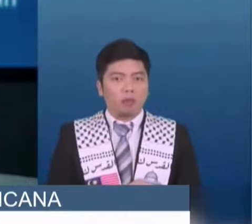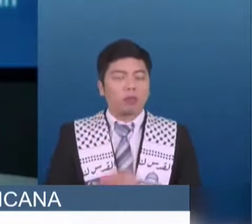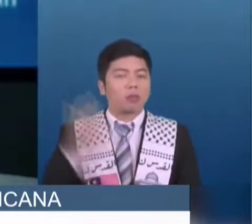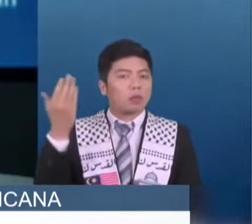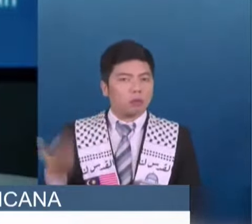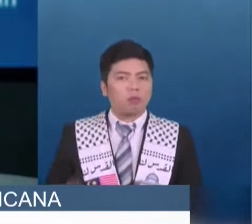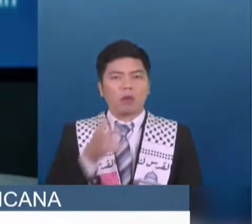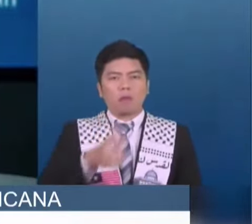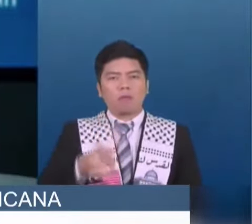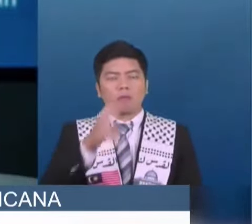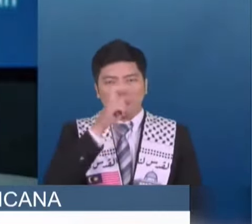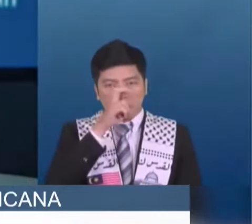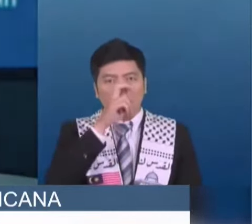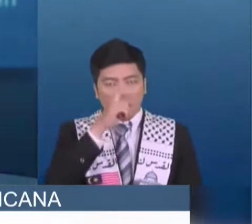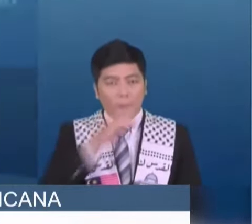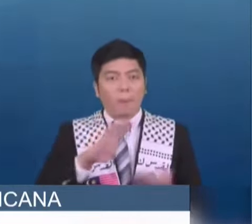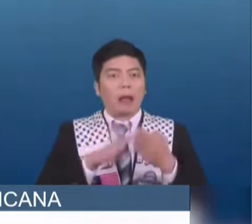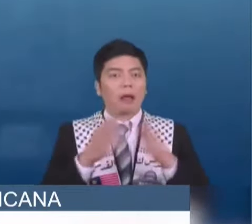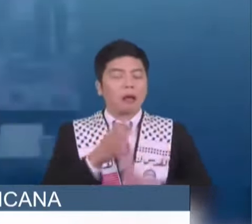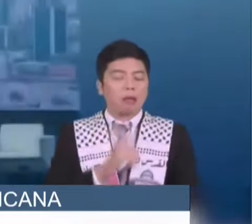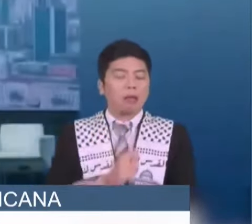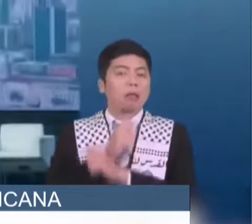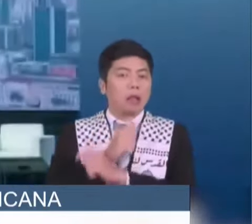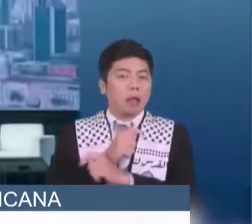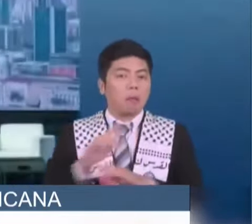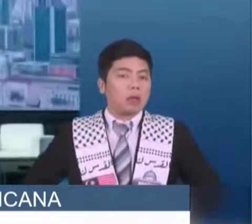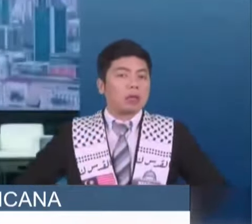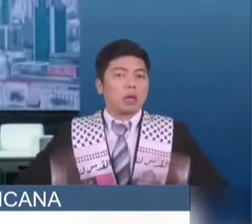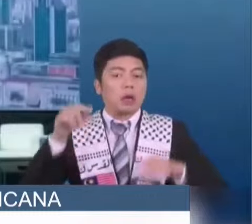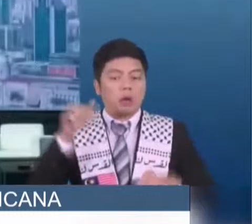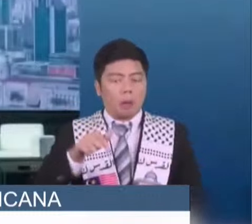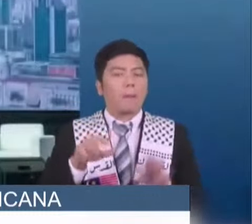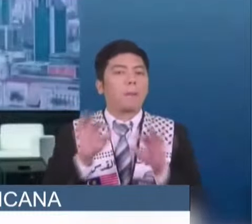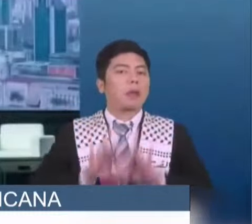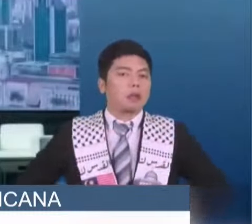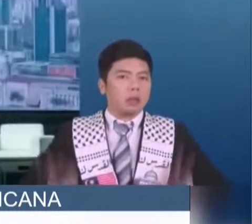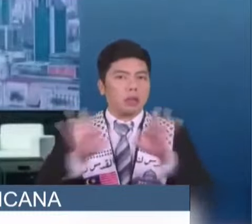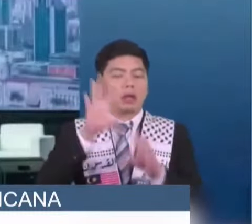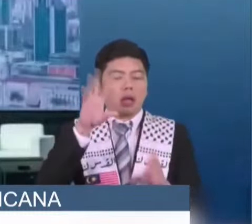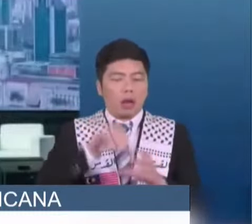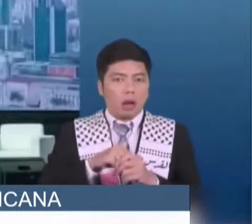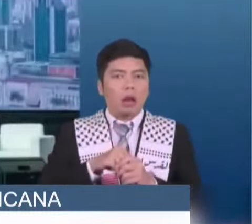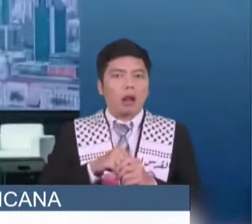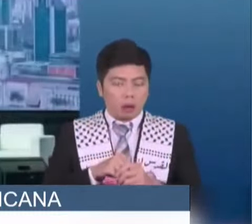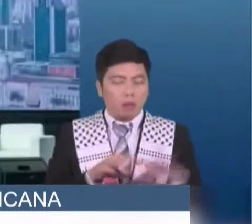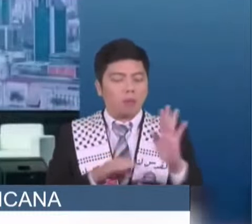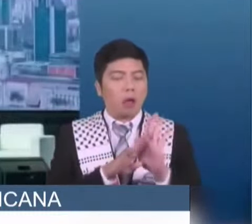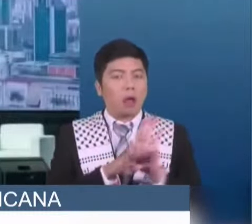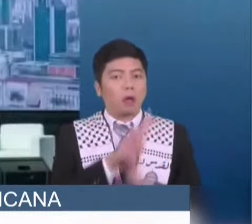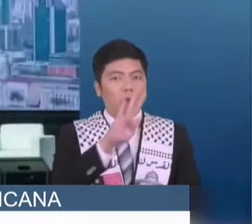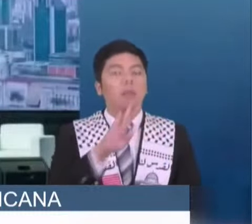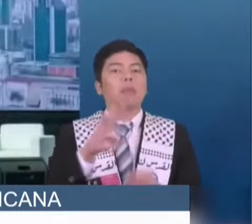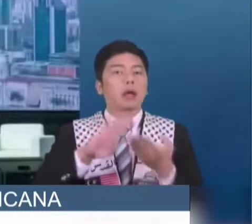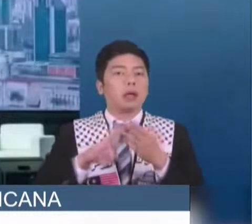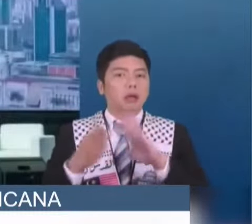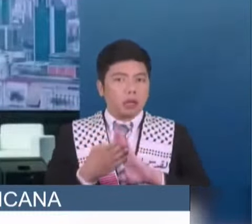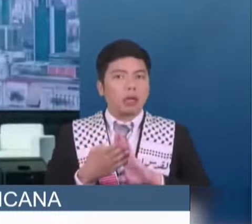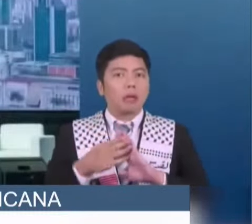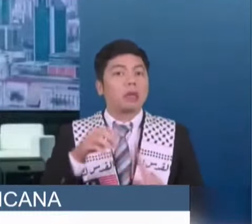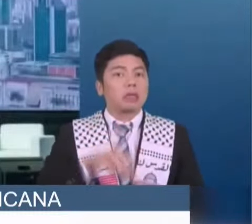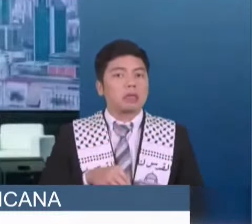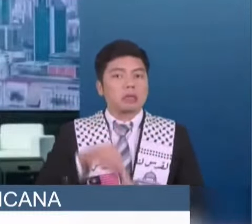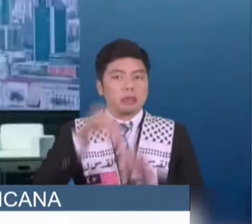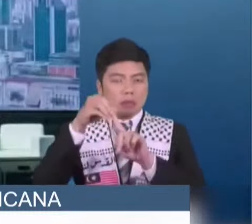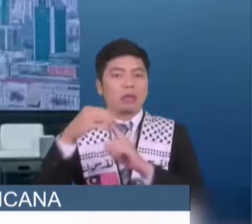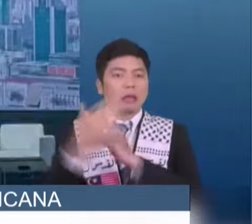bencana bakal Malaysia. Ia mendang ngeluar ke pukuk bak infrastruktur titan napi bencana ngu sistem merik jaku tangkan tumu serta saup